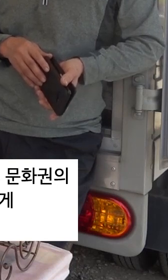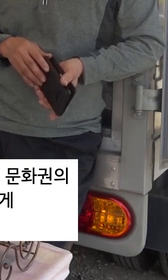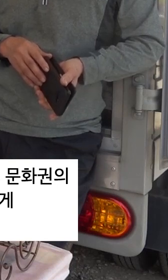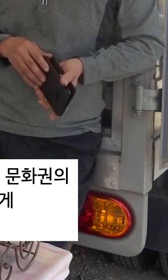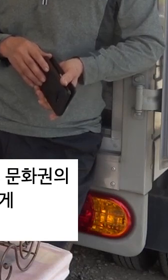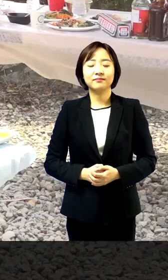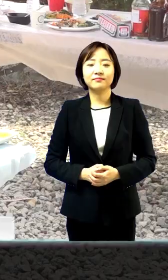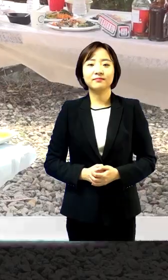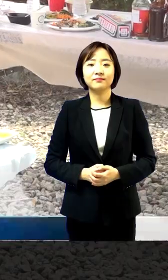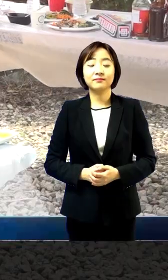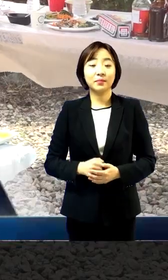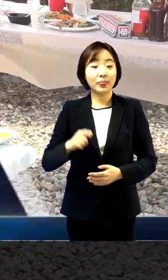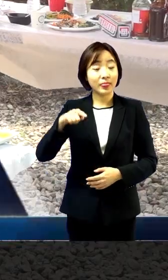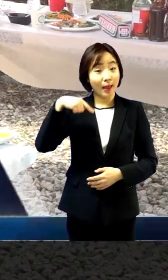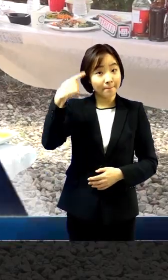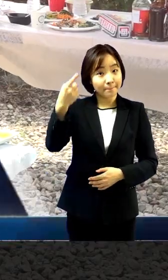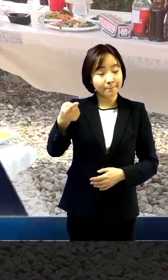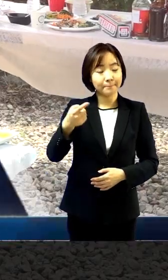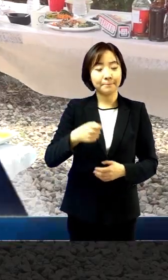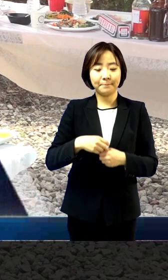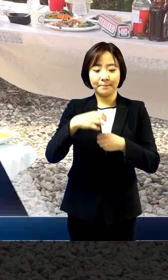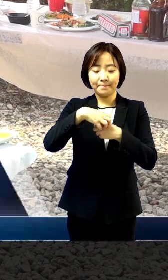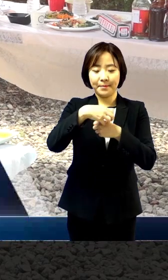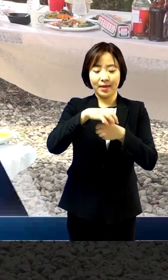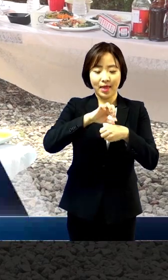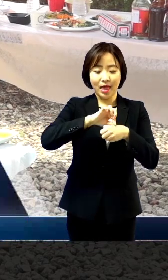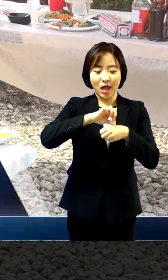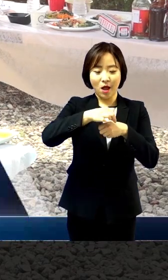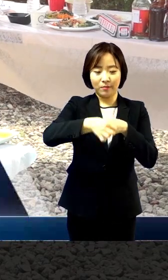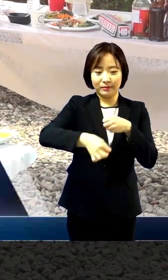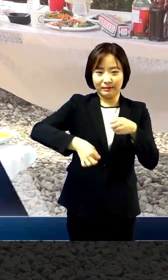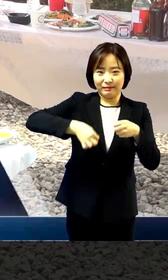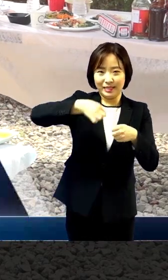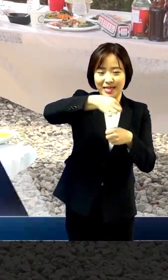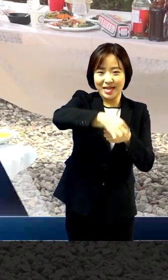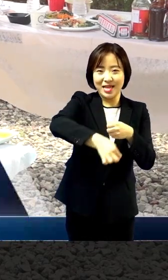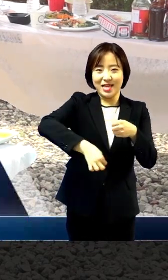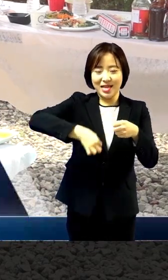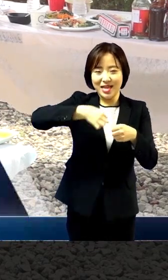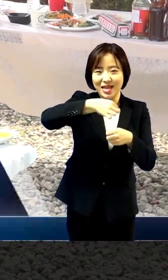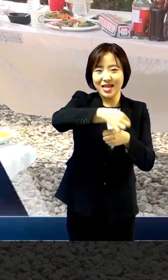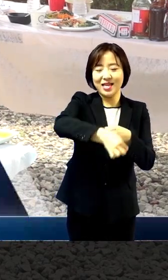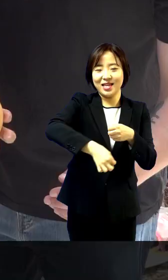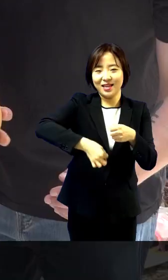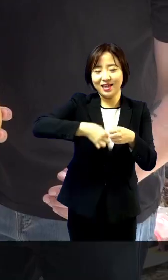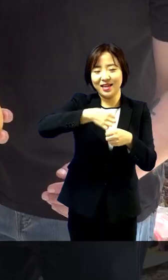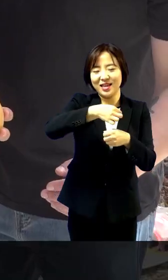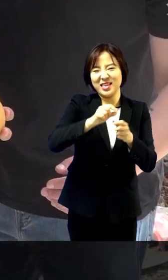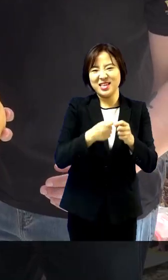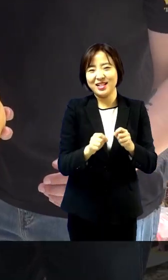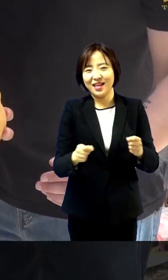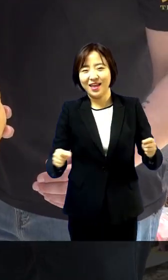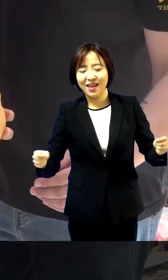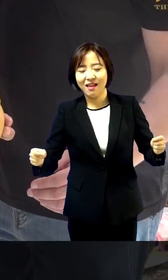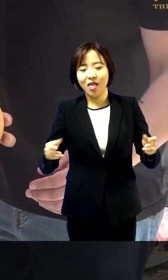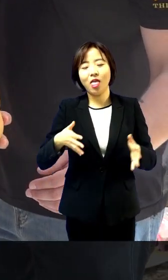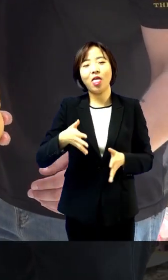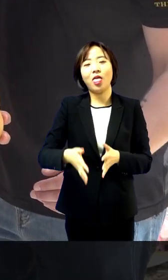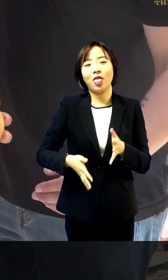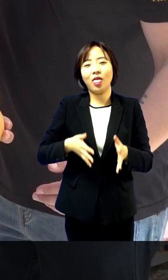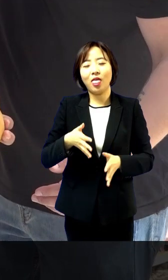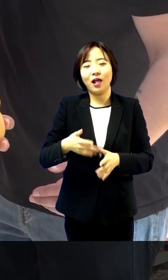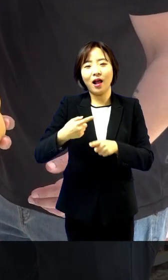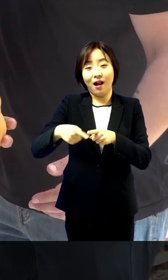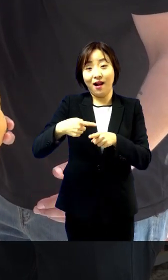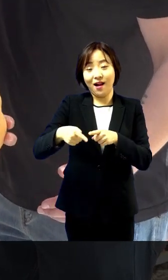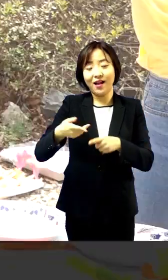together. 다음 순서는 배껍질 안 끊기고 길게 깎기 대결로 진행했는데요. 어색하고 서툰